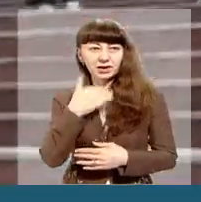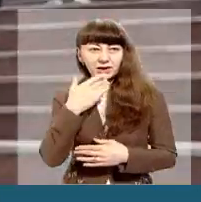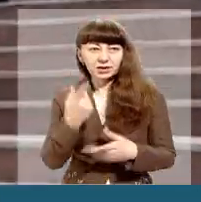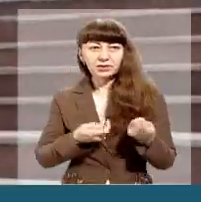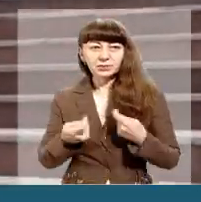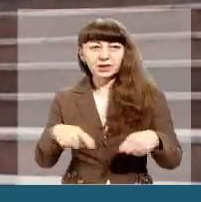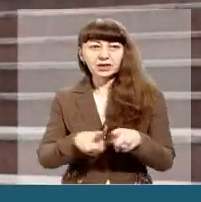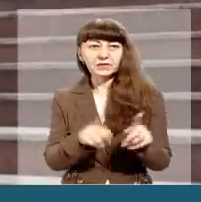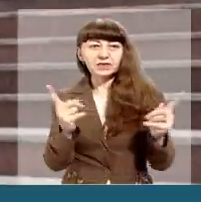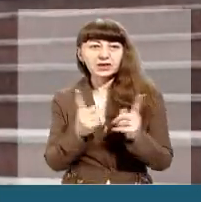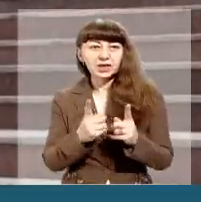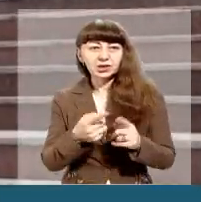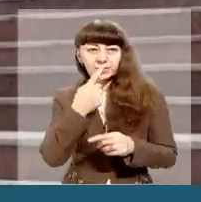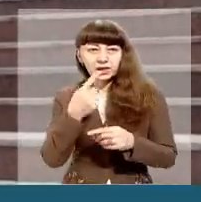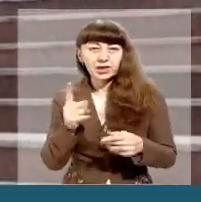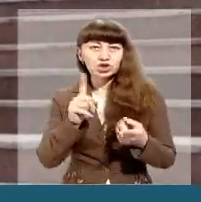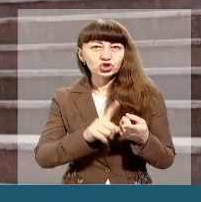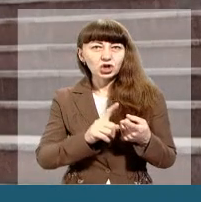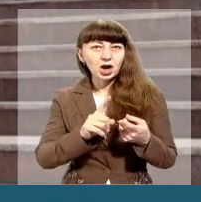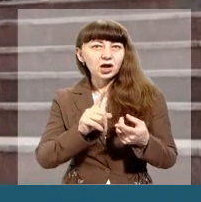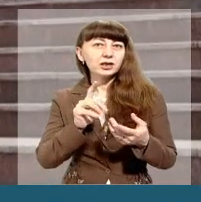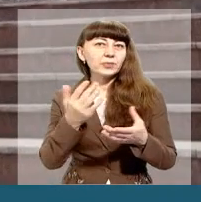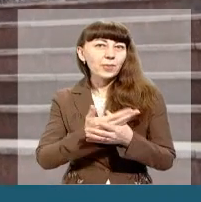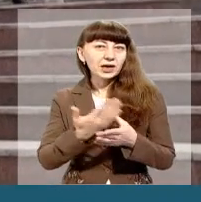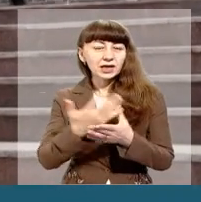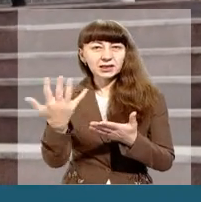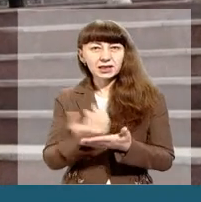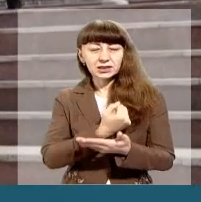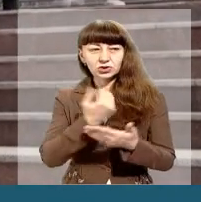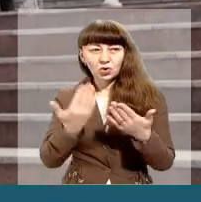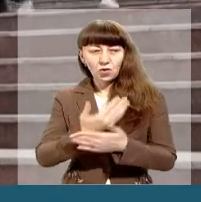такие встречи сближают и помогают найти новые таланты